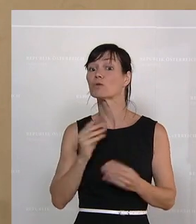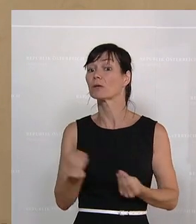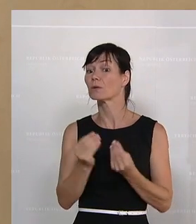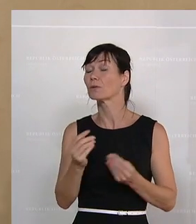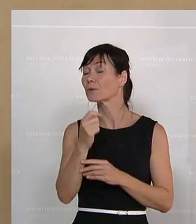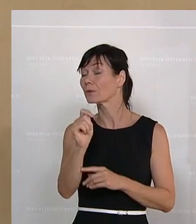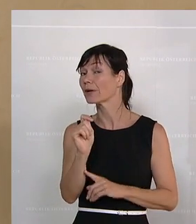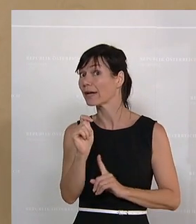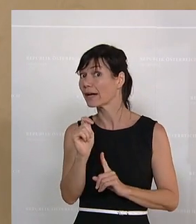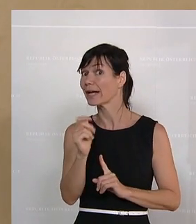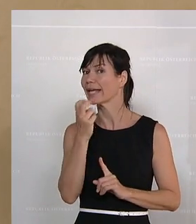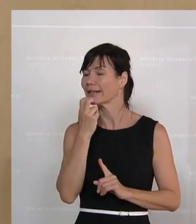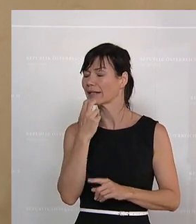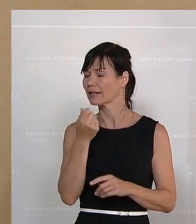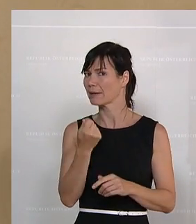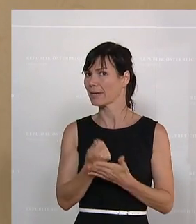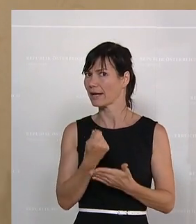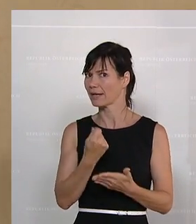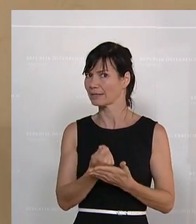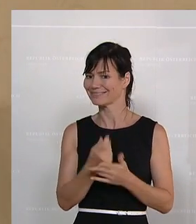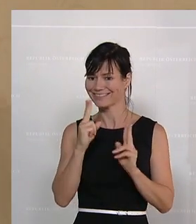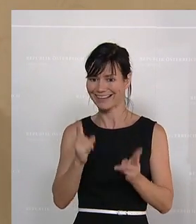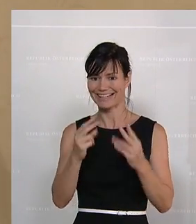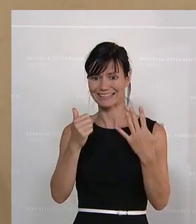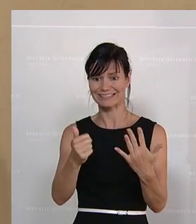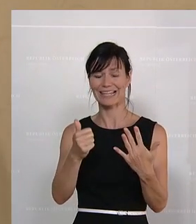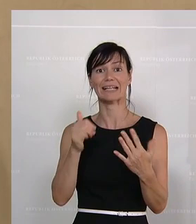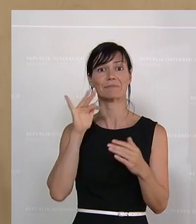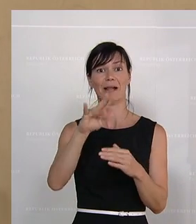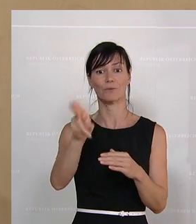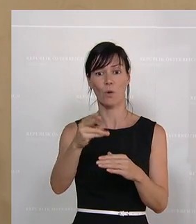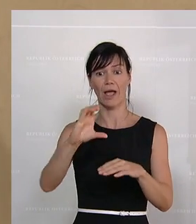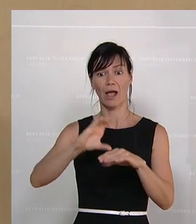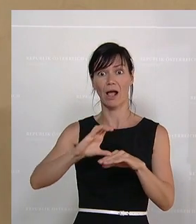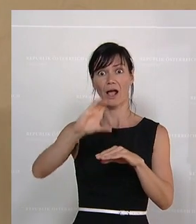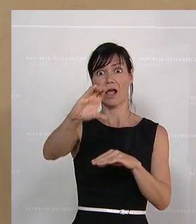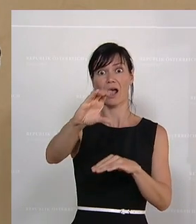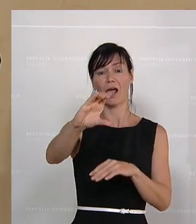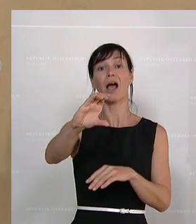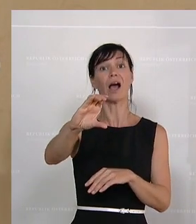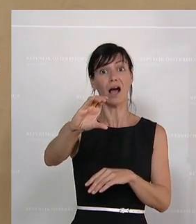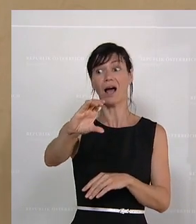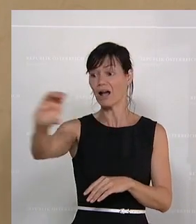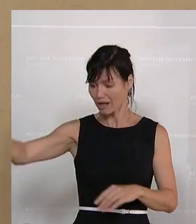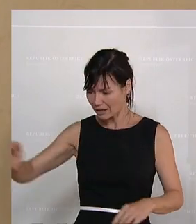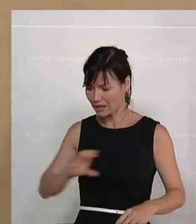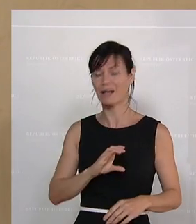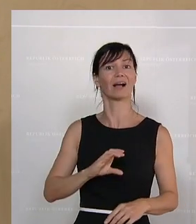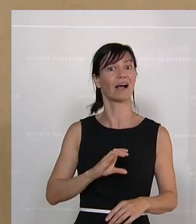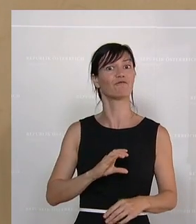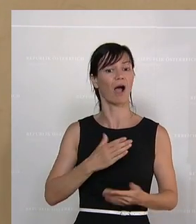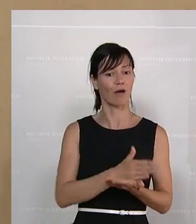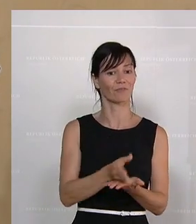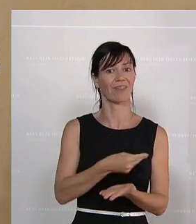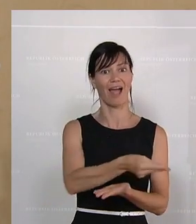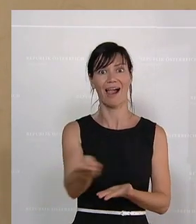nur durch die energiepreise wir könnten die sechs milliarden euro nehmen dann zeichnet die arbeitnehmerinnen und die pensionisten sie zu 85